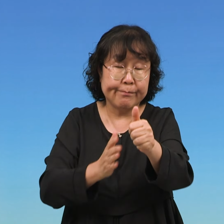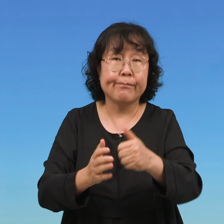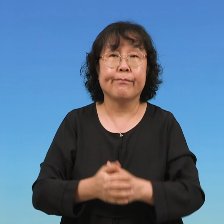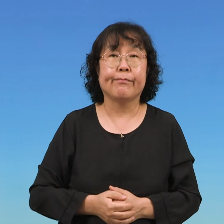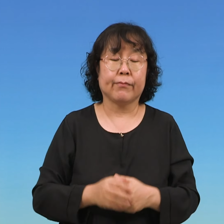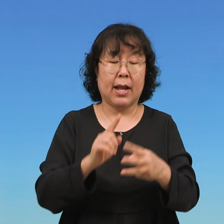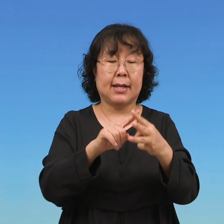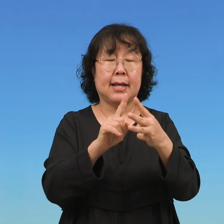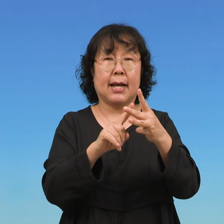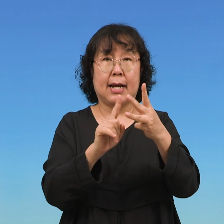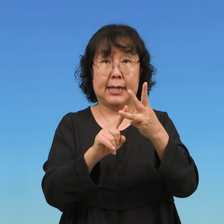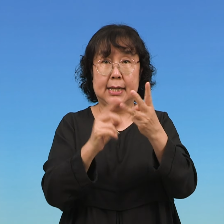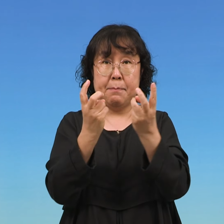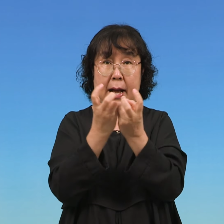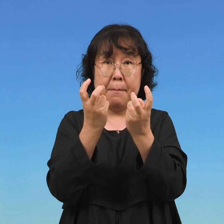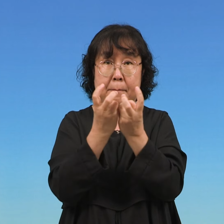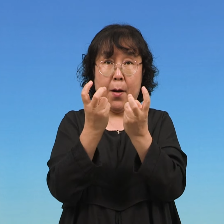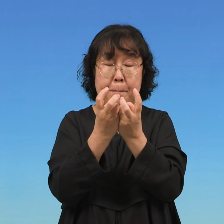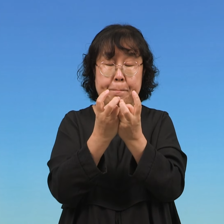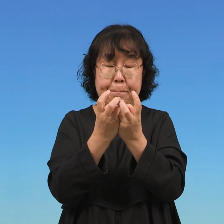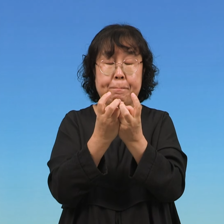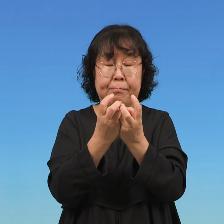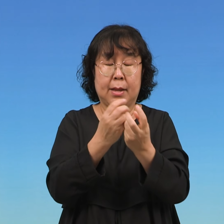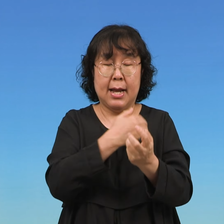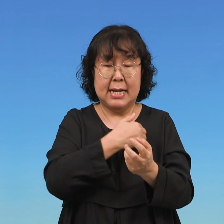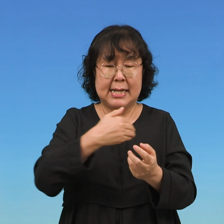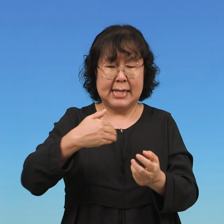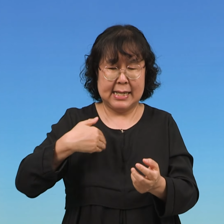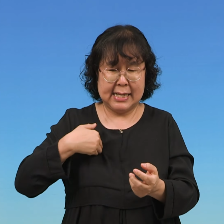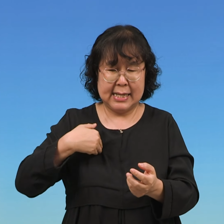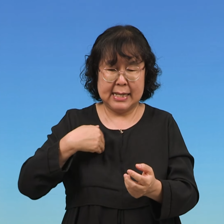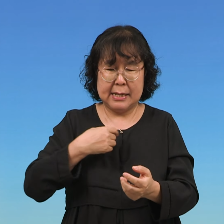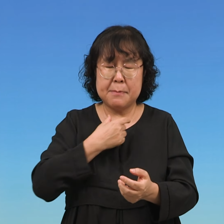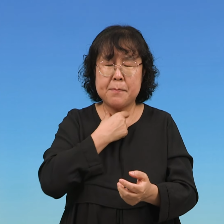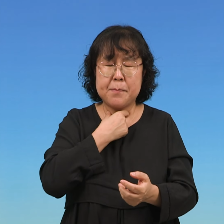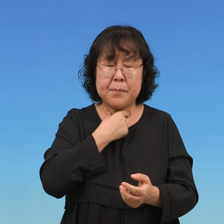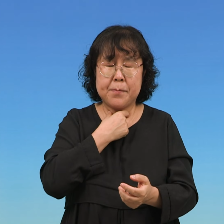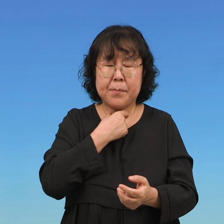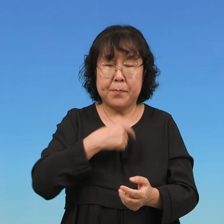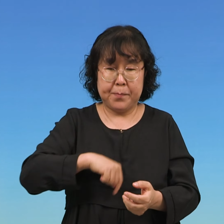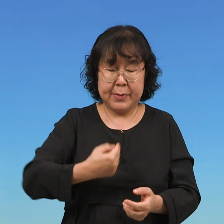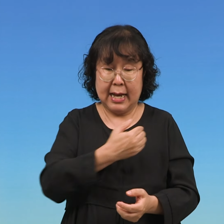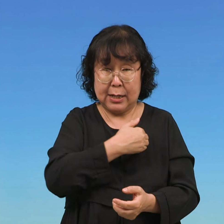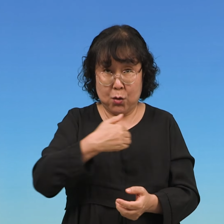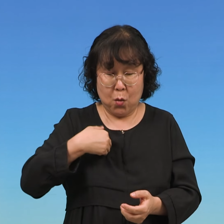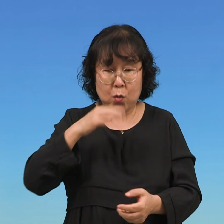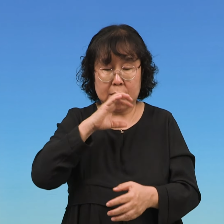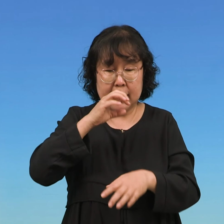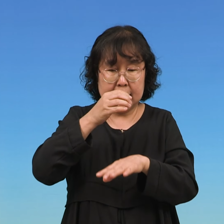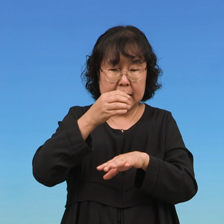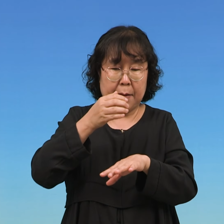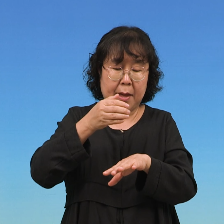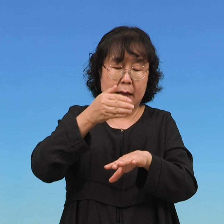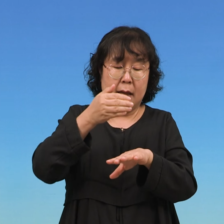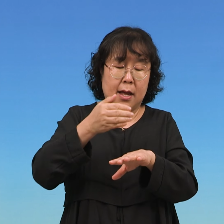여러분이 세 가지 비결을 꼭 기억하셔야 됩니다 자족과 단순한 삶의 훈련하는 거